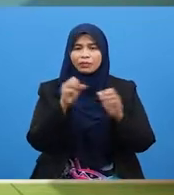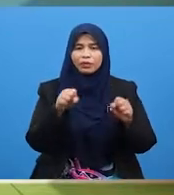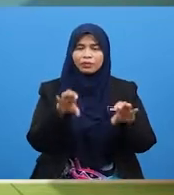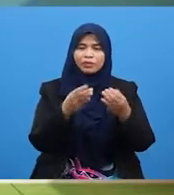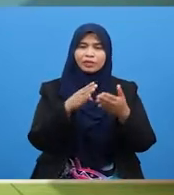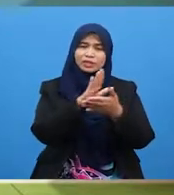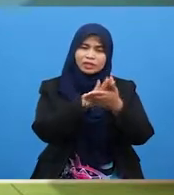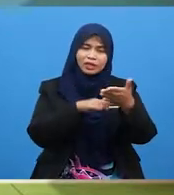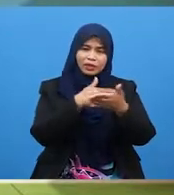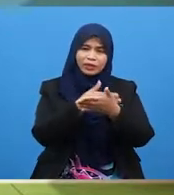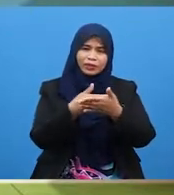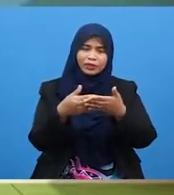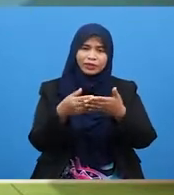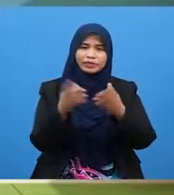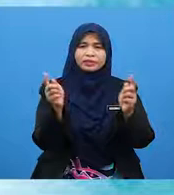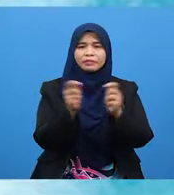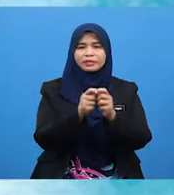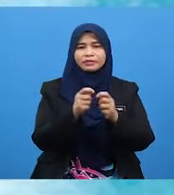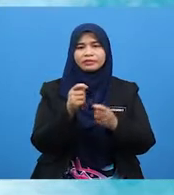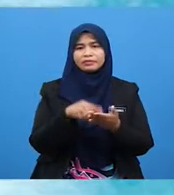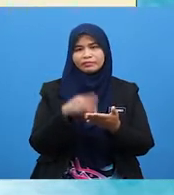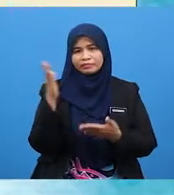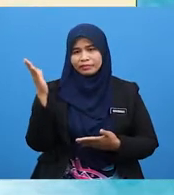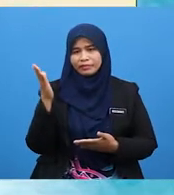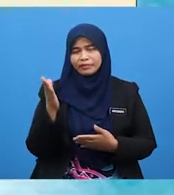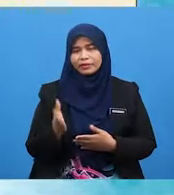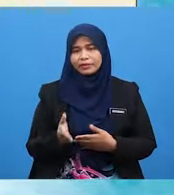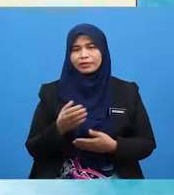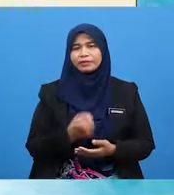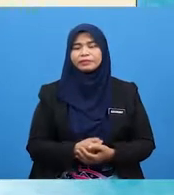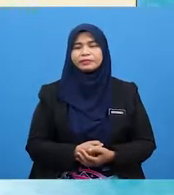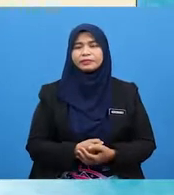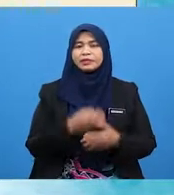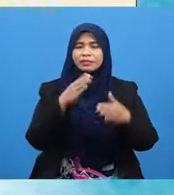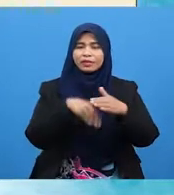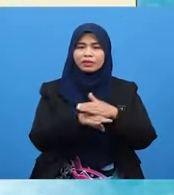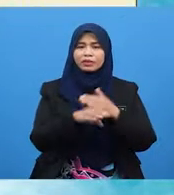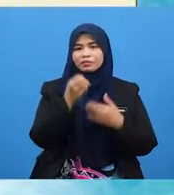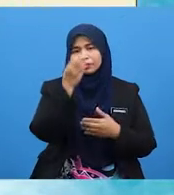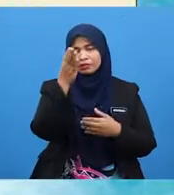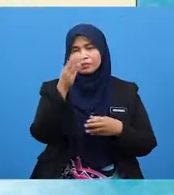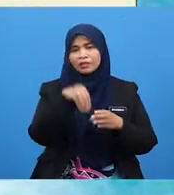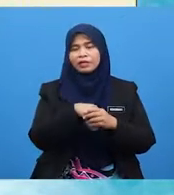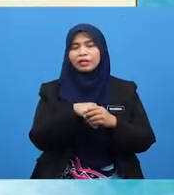jadual infografik seperti ini. Masukkan maklumat dalam jadual ini,